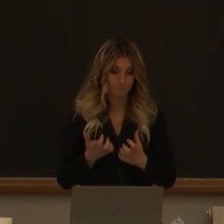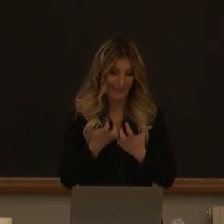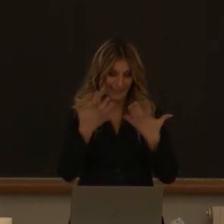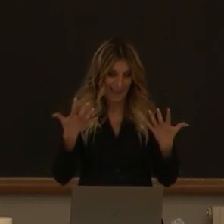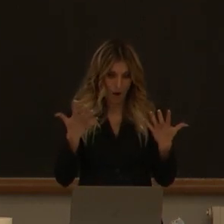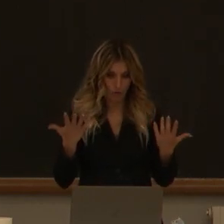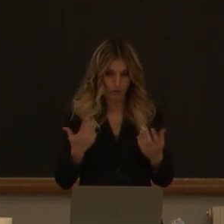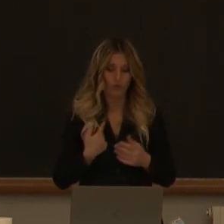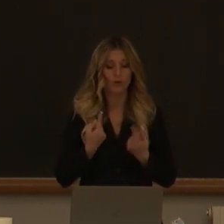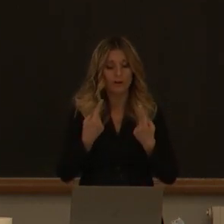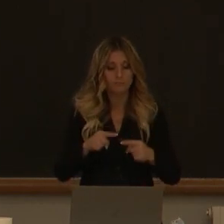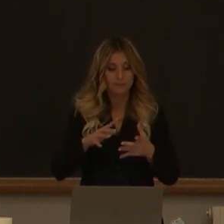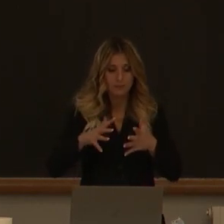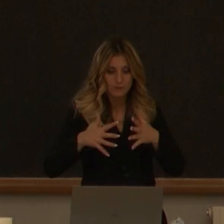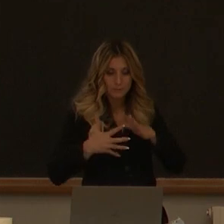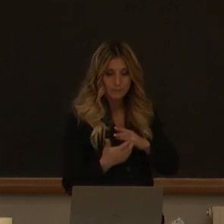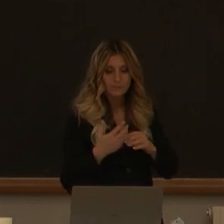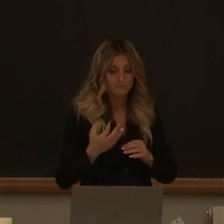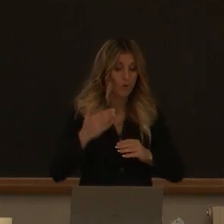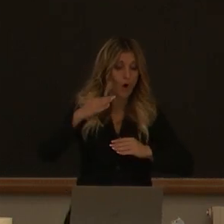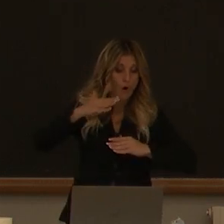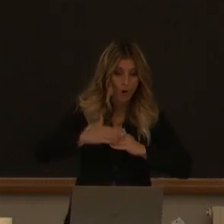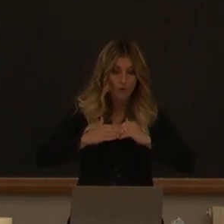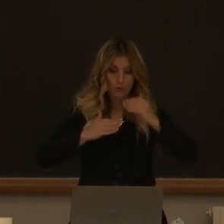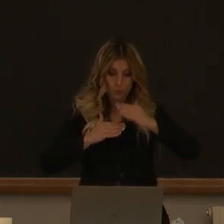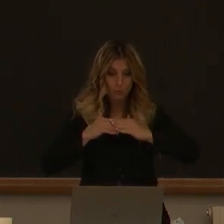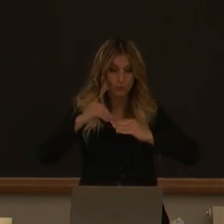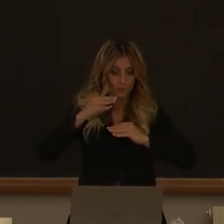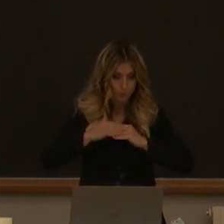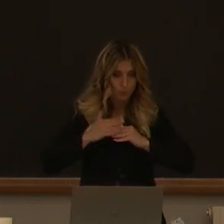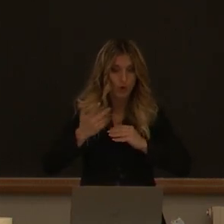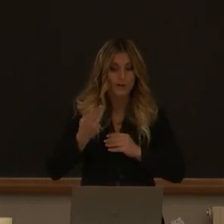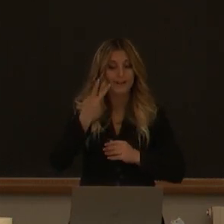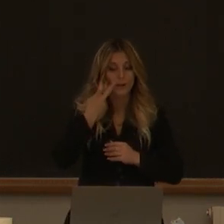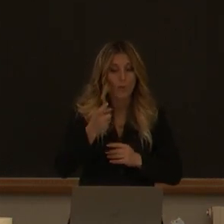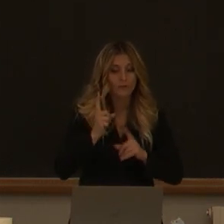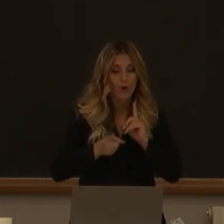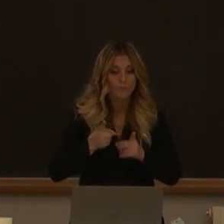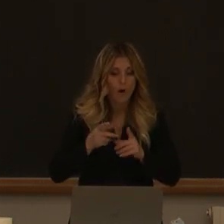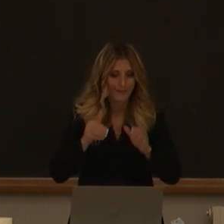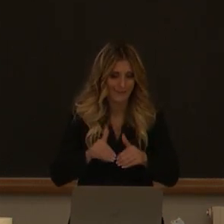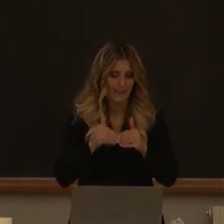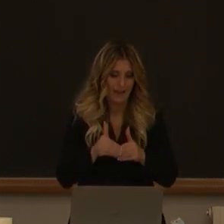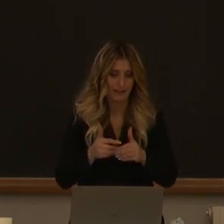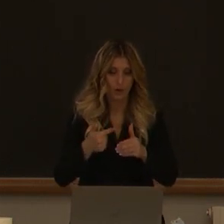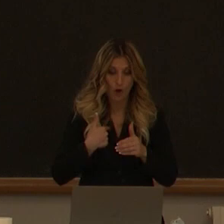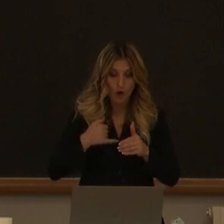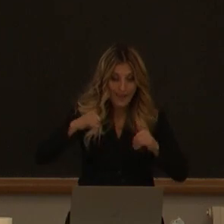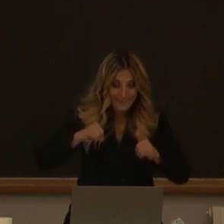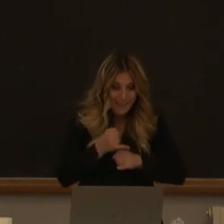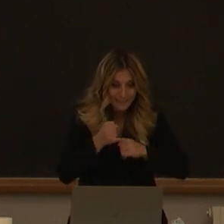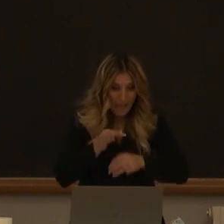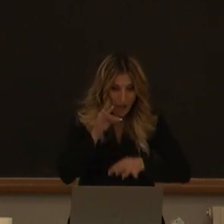Chiaramente questo poi diventa una sorta di costruzione dell'architettura della politica agricola, di cui non entro nel